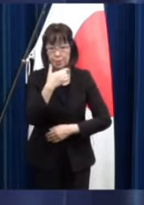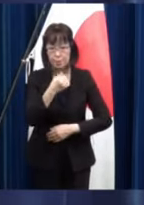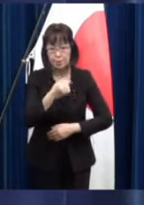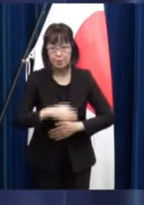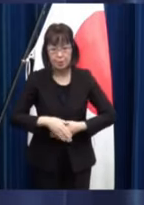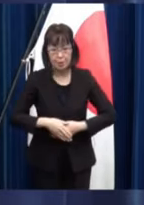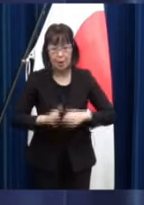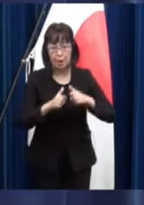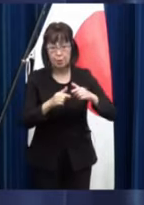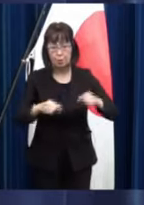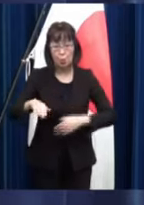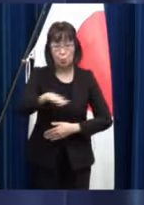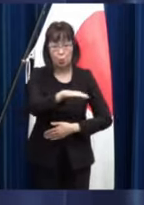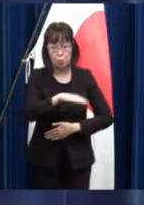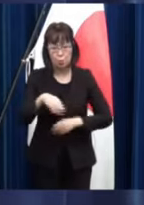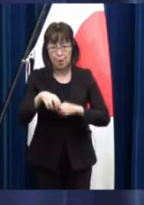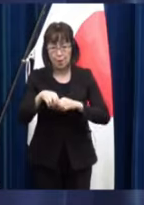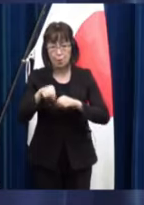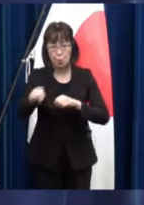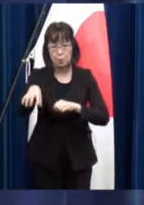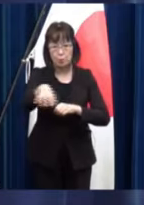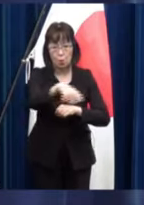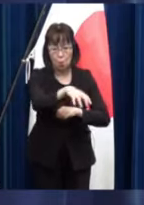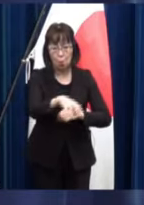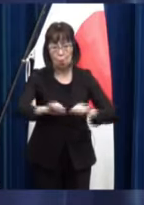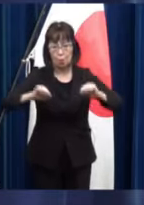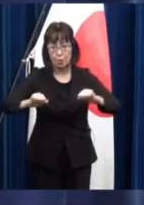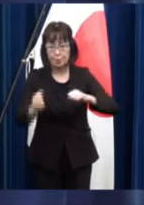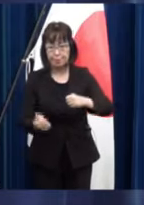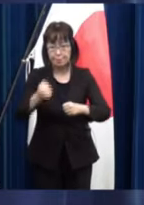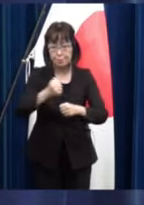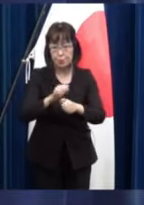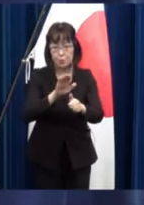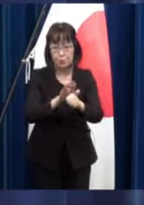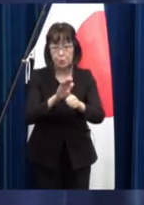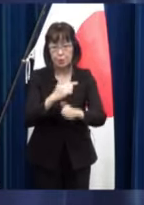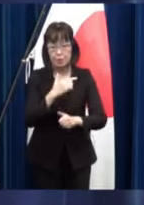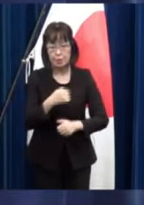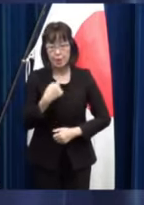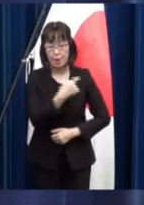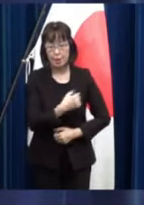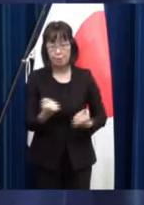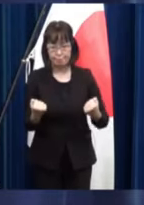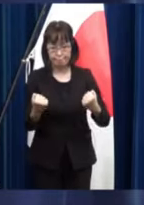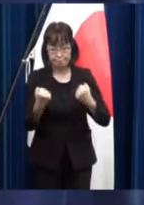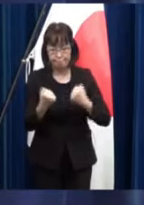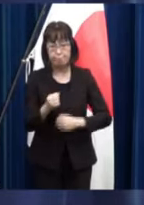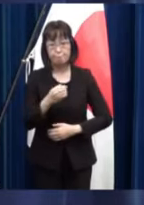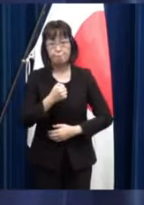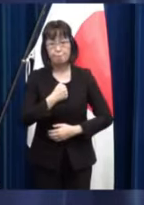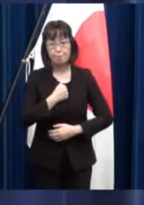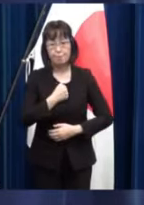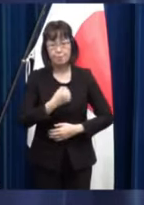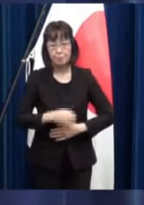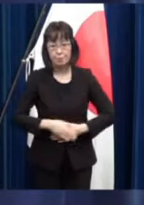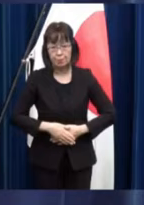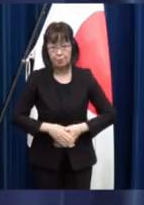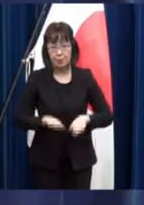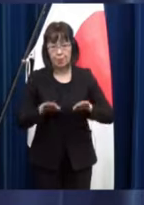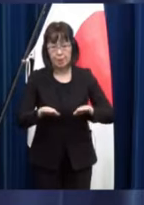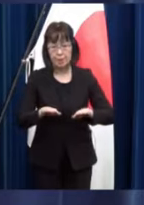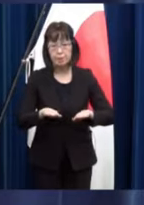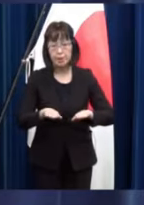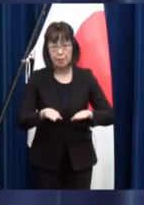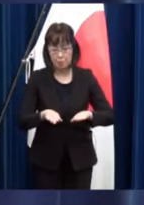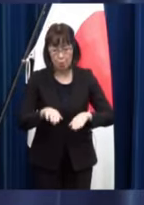べての地方を元気にしたい、こうした気持ちが脈々と流れております。私はこの気持ちを原点